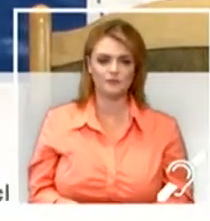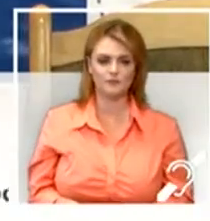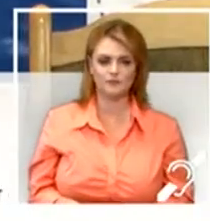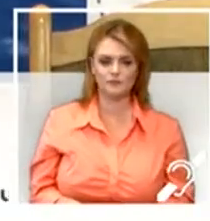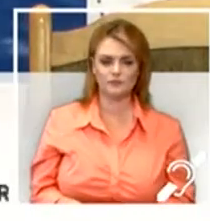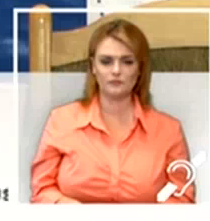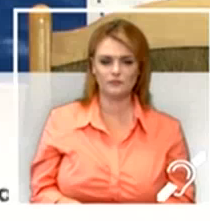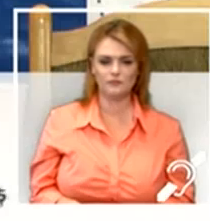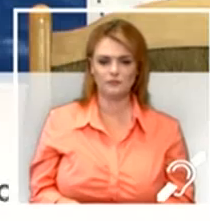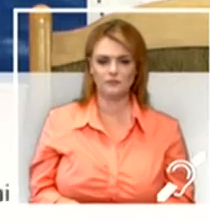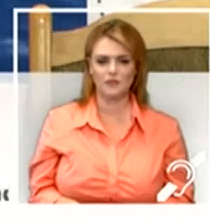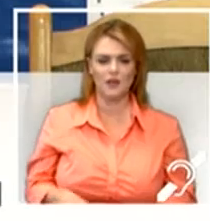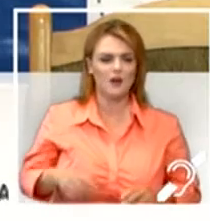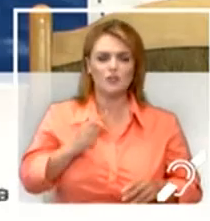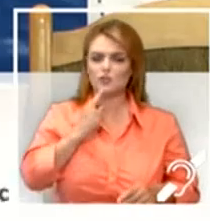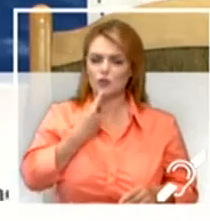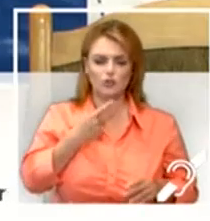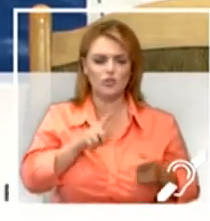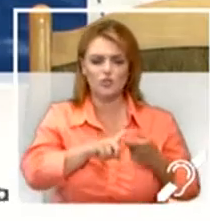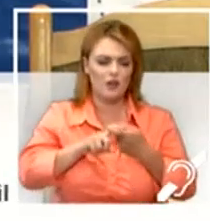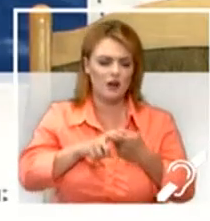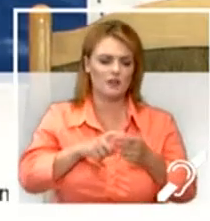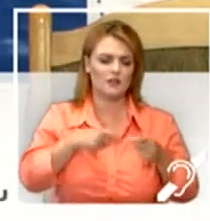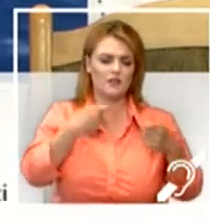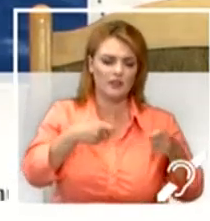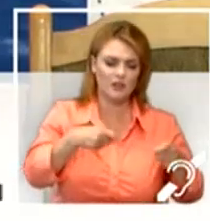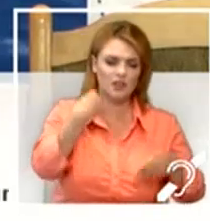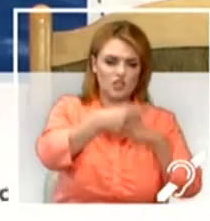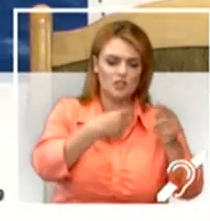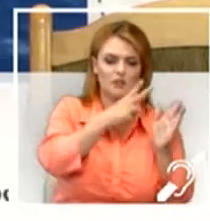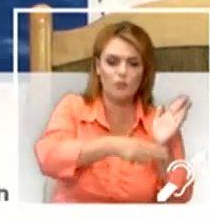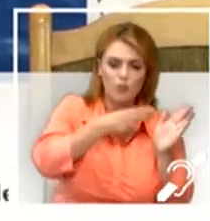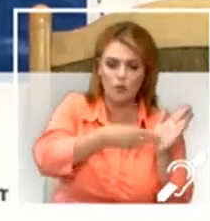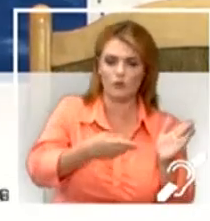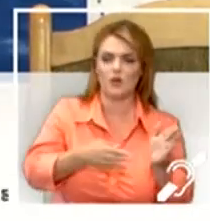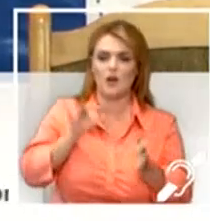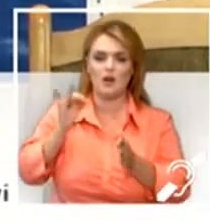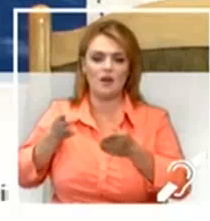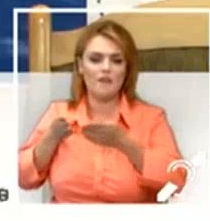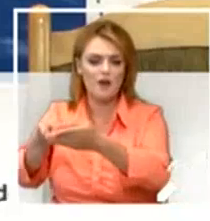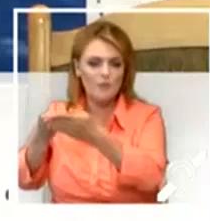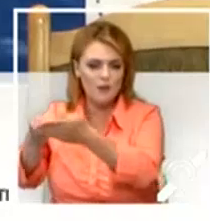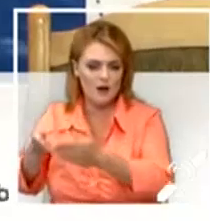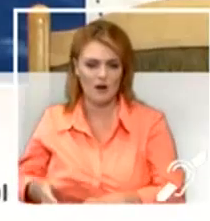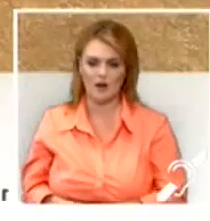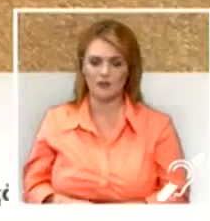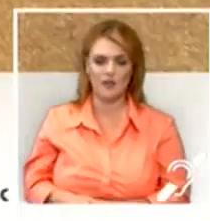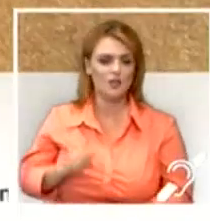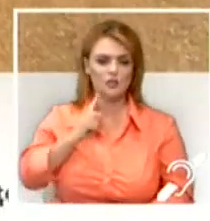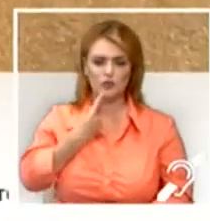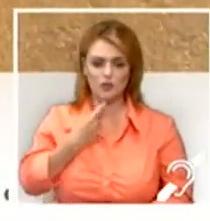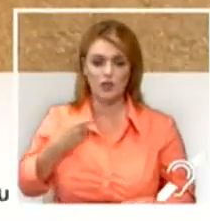infrastructurii noastre feroviare, cât porturile și serviciul vamal, care are o creștere de presiune fără